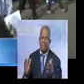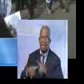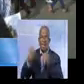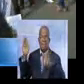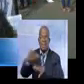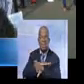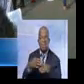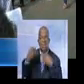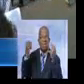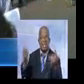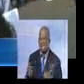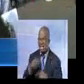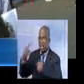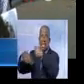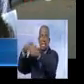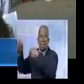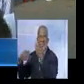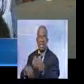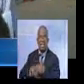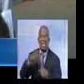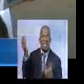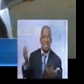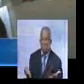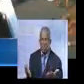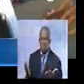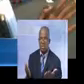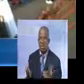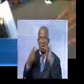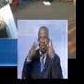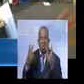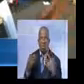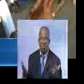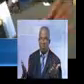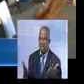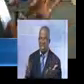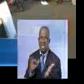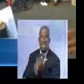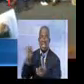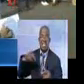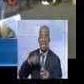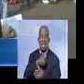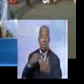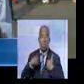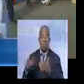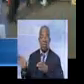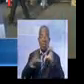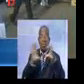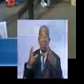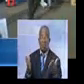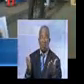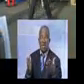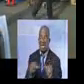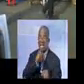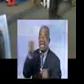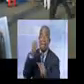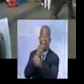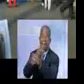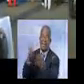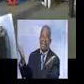terrain sans issue. C'est là où on se rend compte que les différentes filières ne correspondent pas forcément au monde de l'emploi. Et